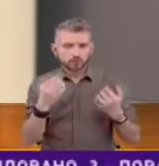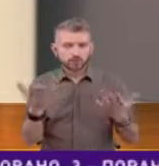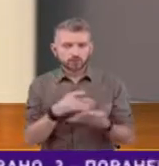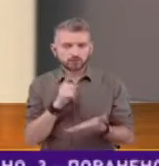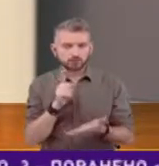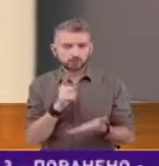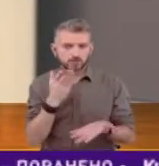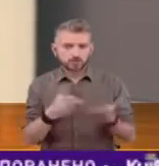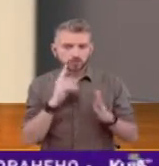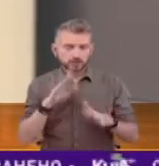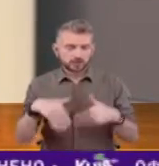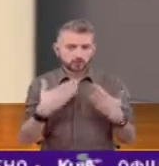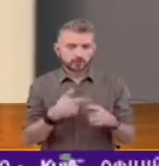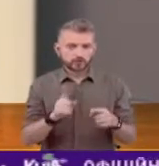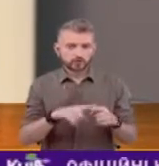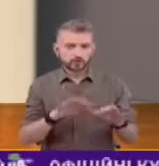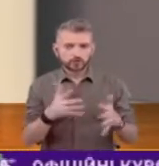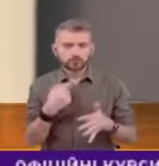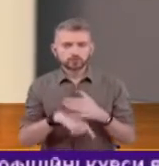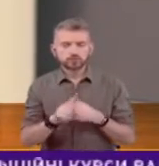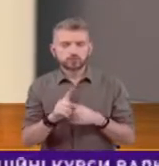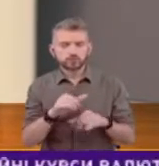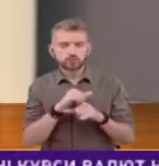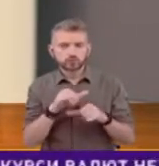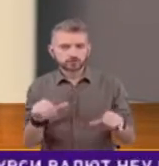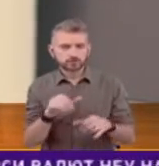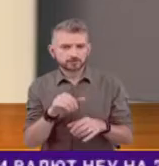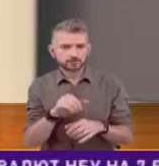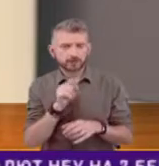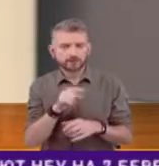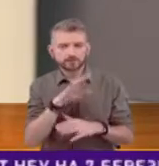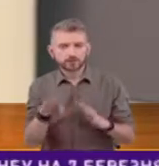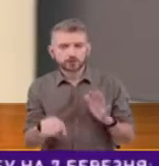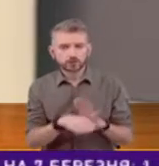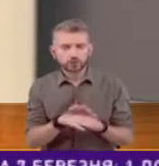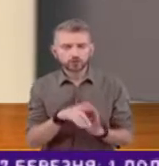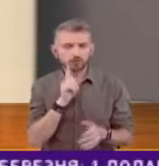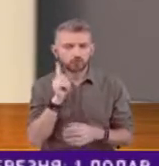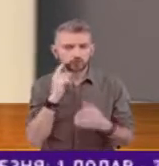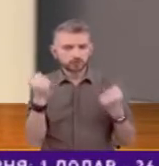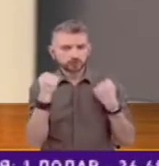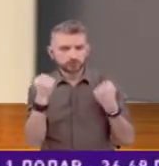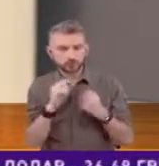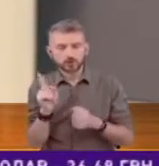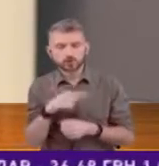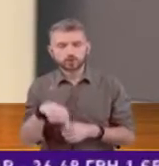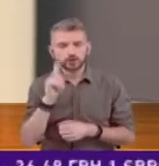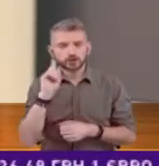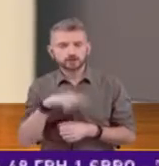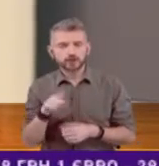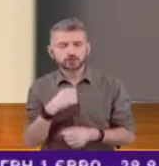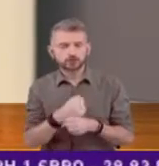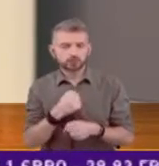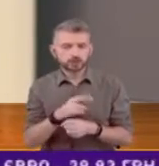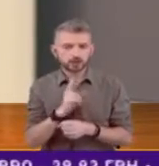мабуть, ініціював цю історію, бо принаймні по ШВСМу він підпорядкований молоді та спорту, mm-hmm. що вони знали, що робили,